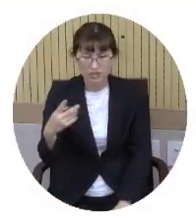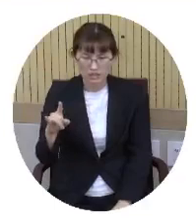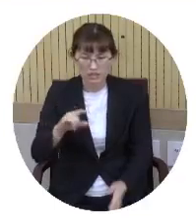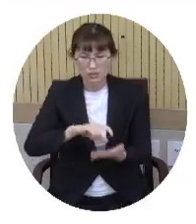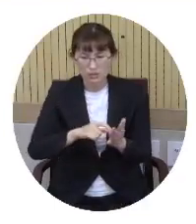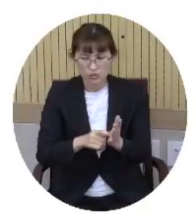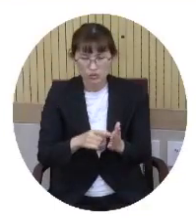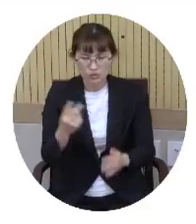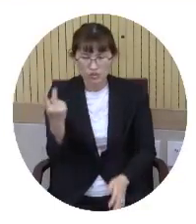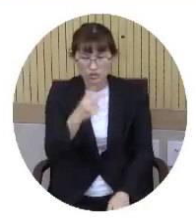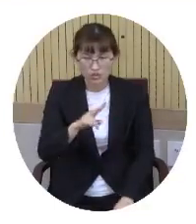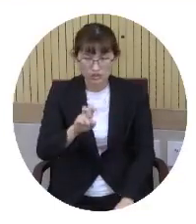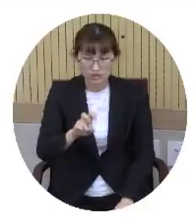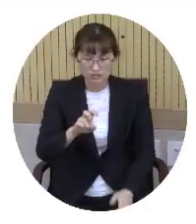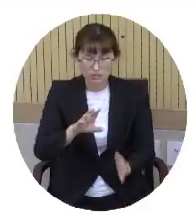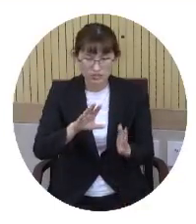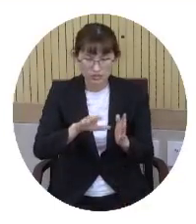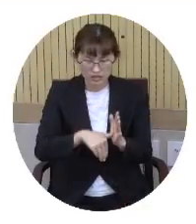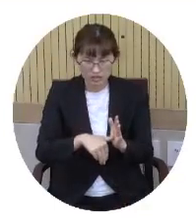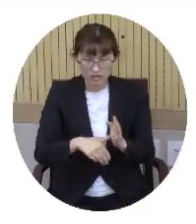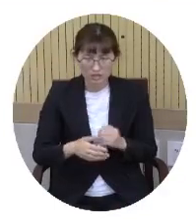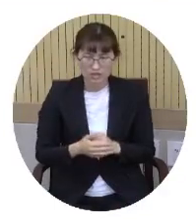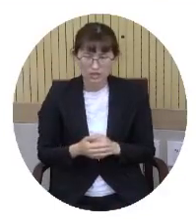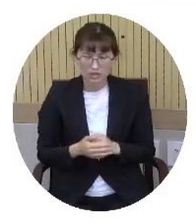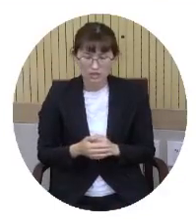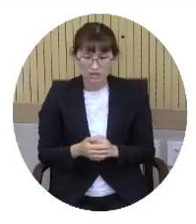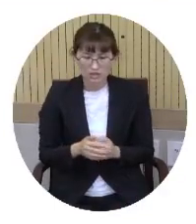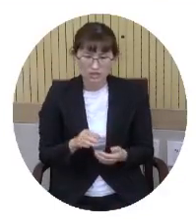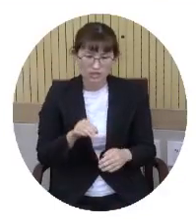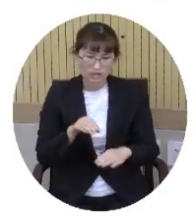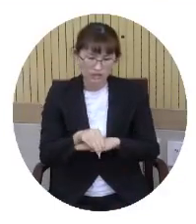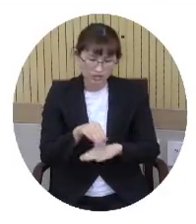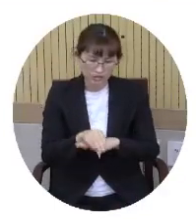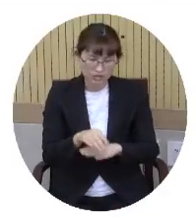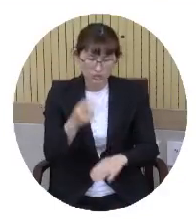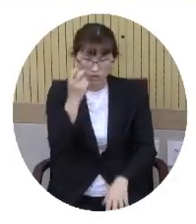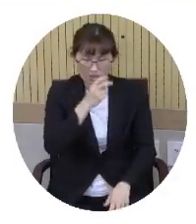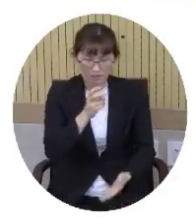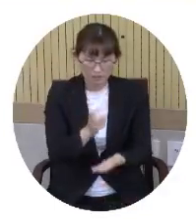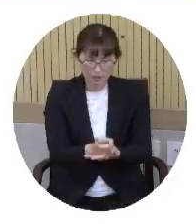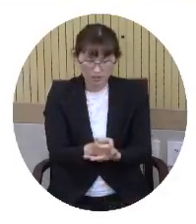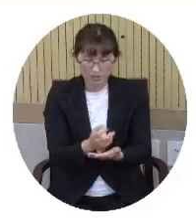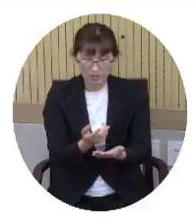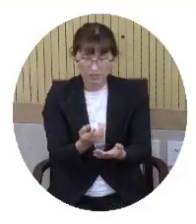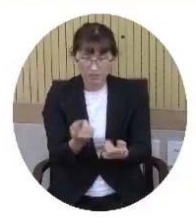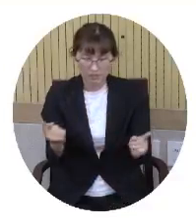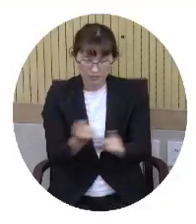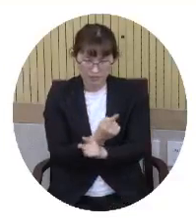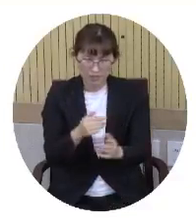2020년 2월 자동차관리법 개정 이후 등록한 캠핑용 차량